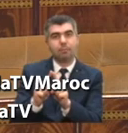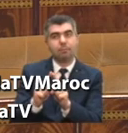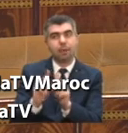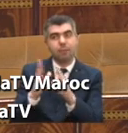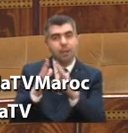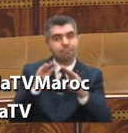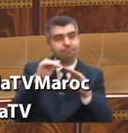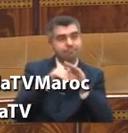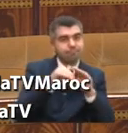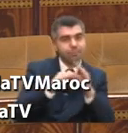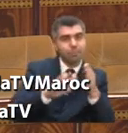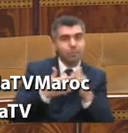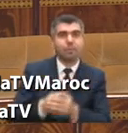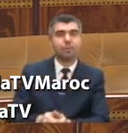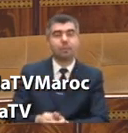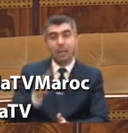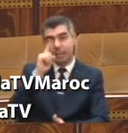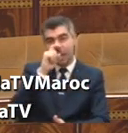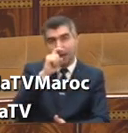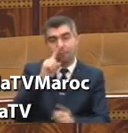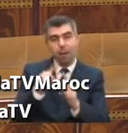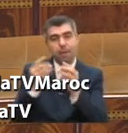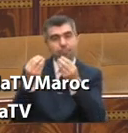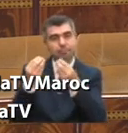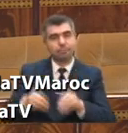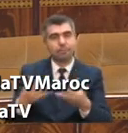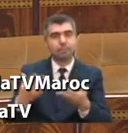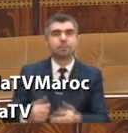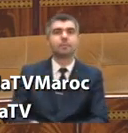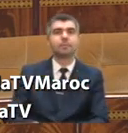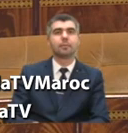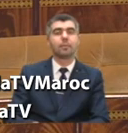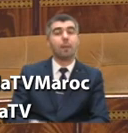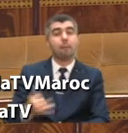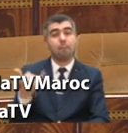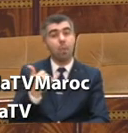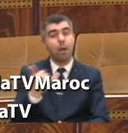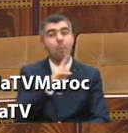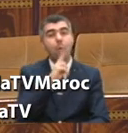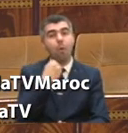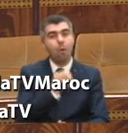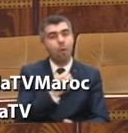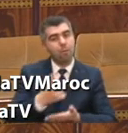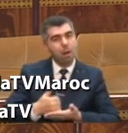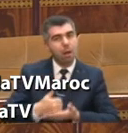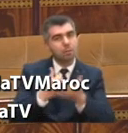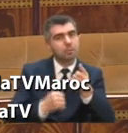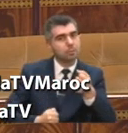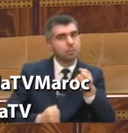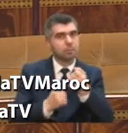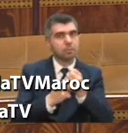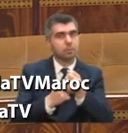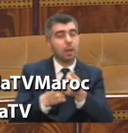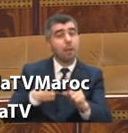على مواجهتها، حيث يكون مآلها الإفلاس إن لم تتدخل الحكومة لإنقاذها؟ أكثر من هذا